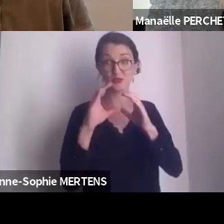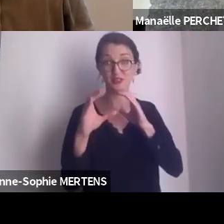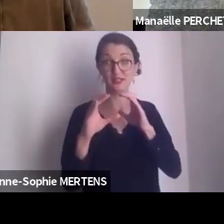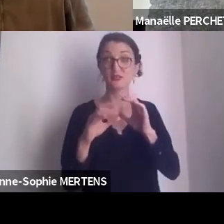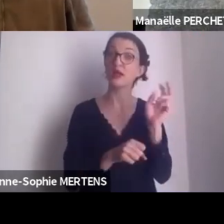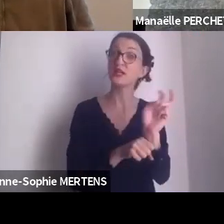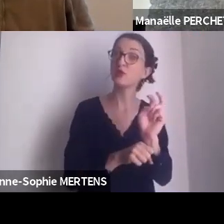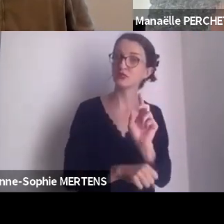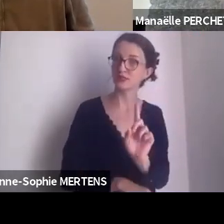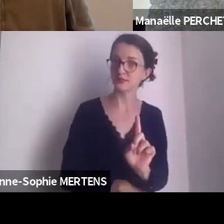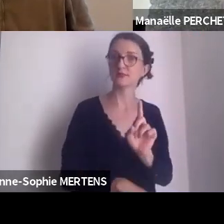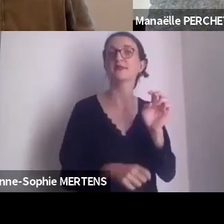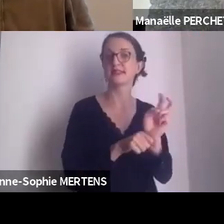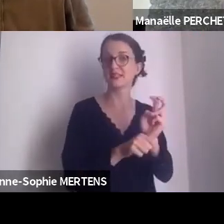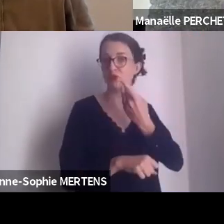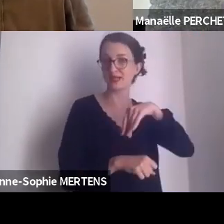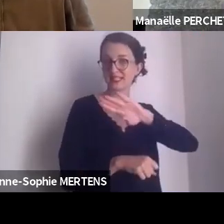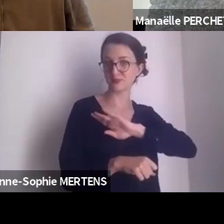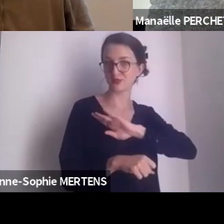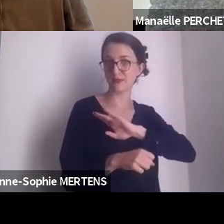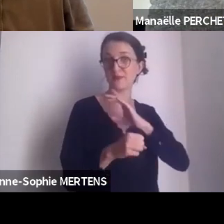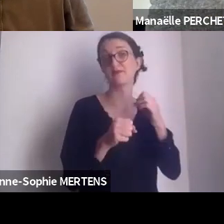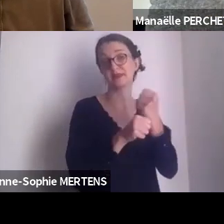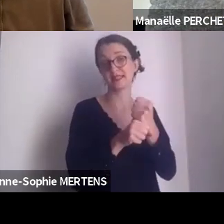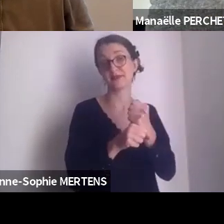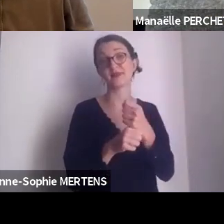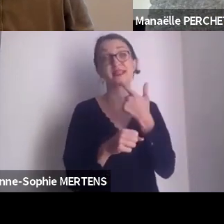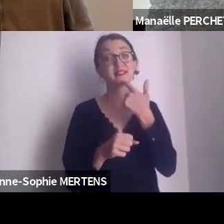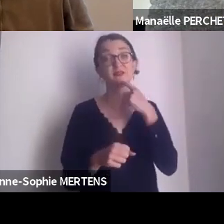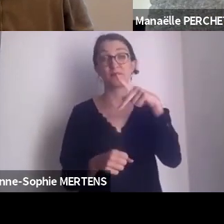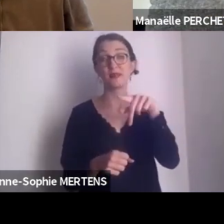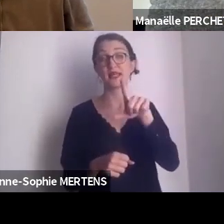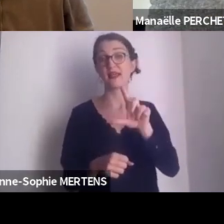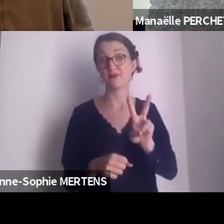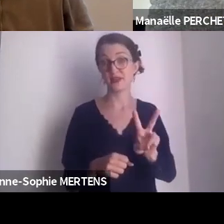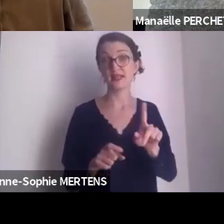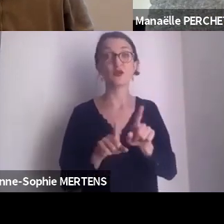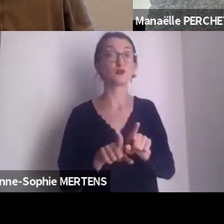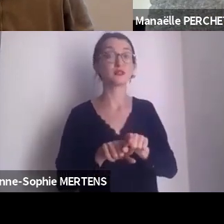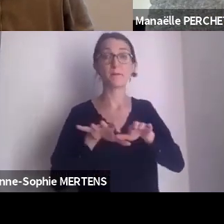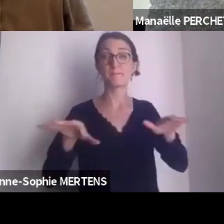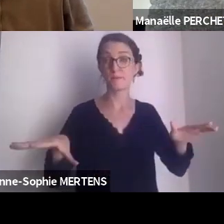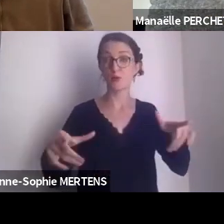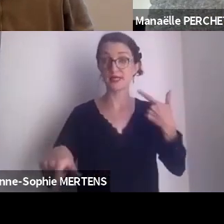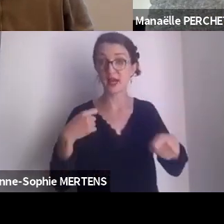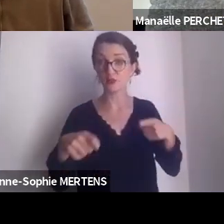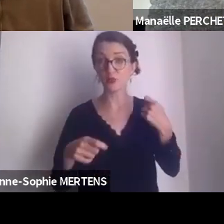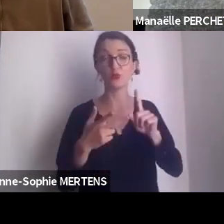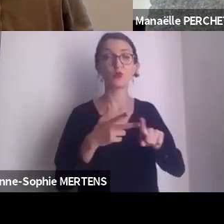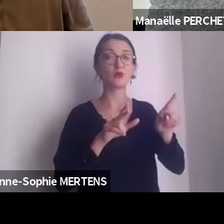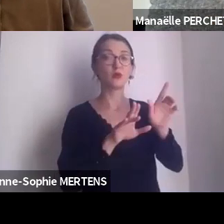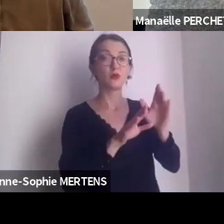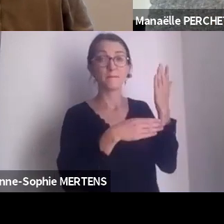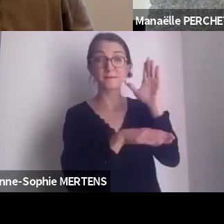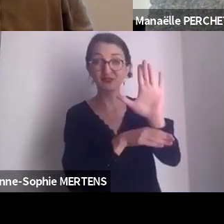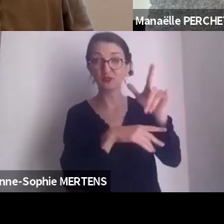éco-responsables. Donc, on fait de la PLV, donc publicité sur lieu de vente, c'est du mobilier en carton, des présentoirs en carton, enfin tout ce qui